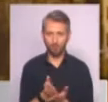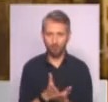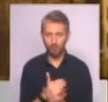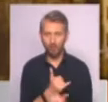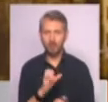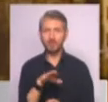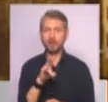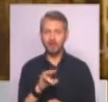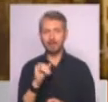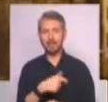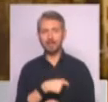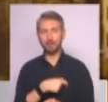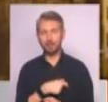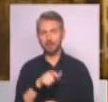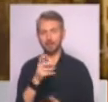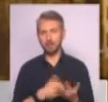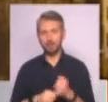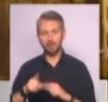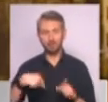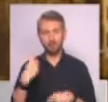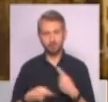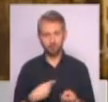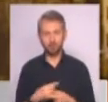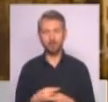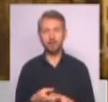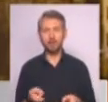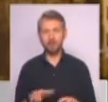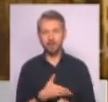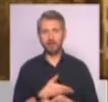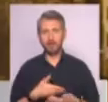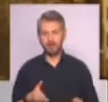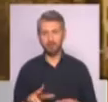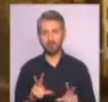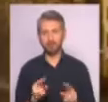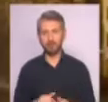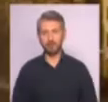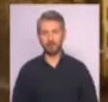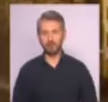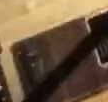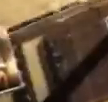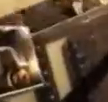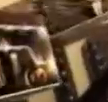депутатська приймальня «Зеленою гарячою» далі на телеканалі «Київ». Залишайтесь з нами і на все вам добре.